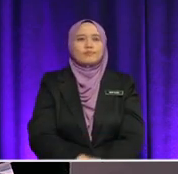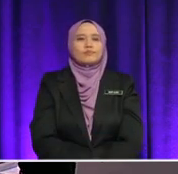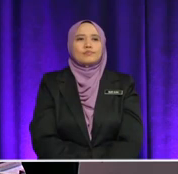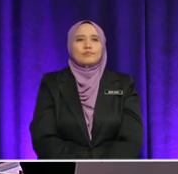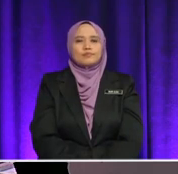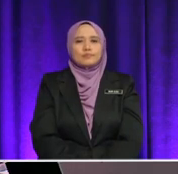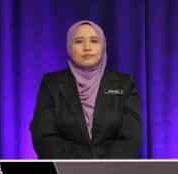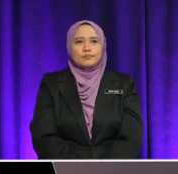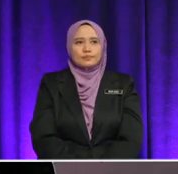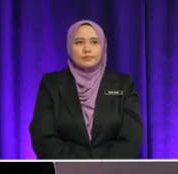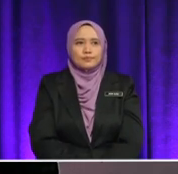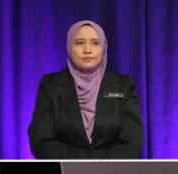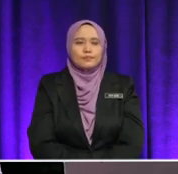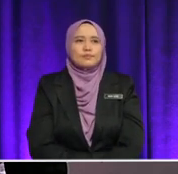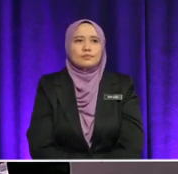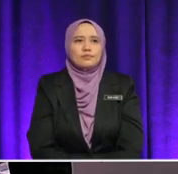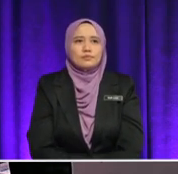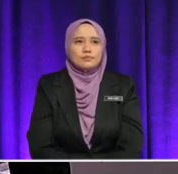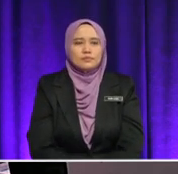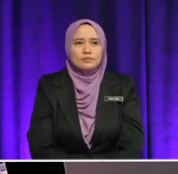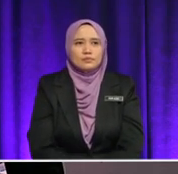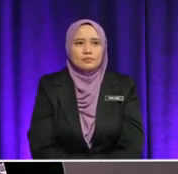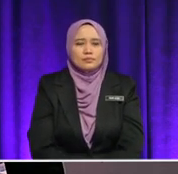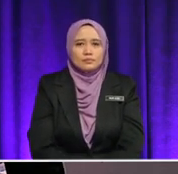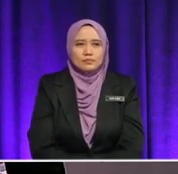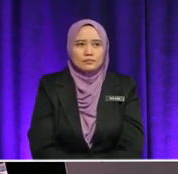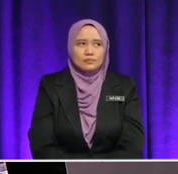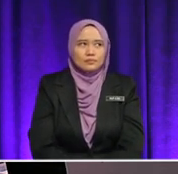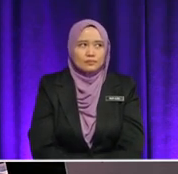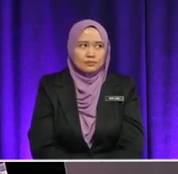itu dia jadi berapa